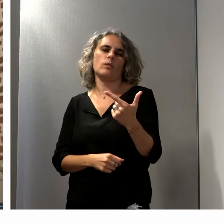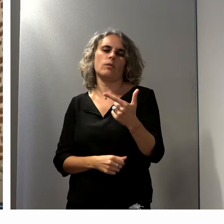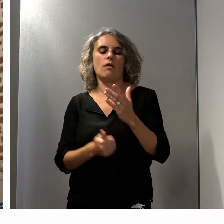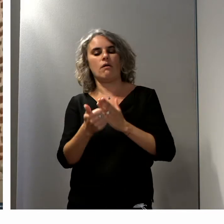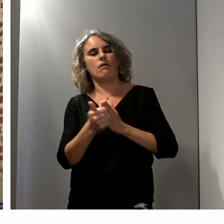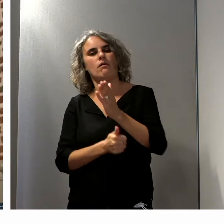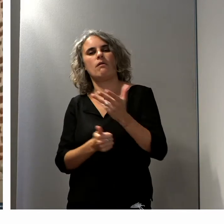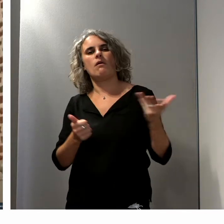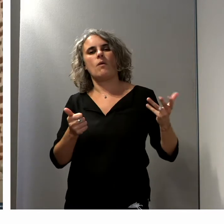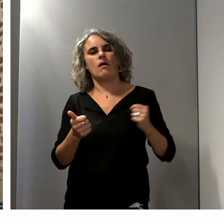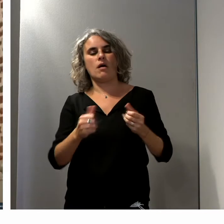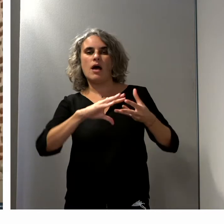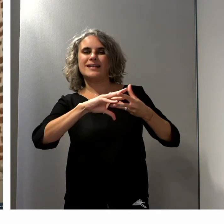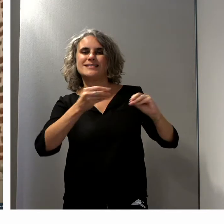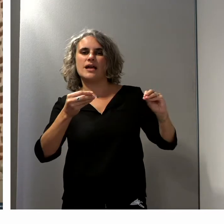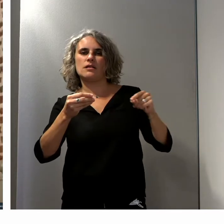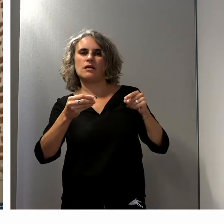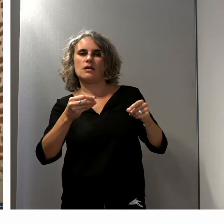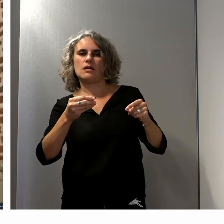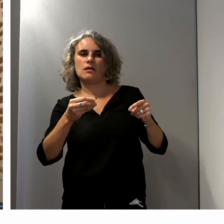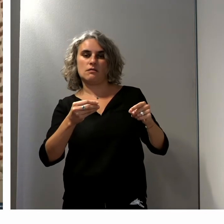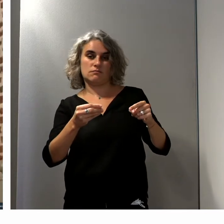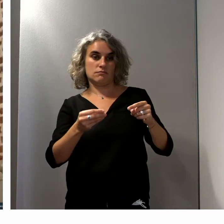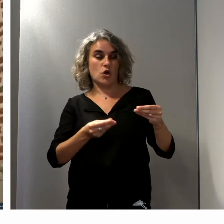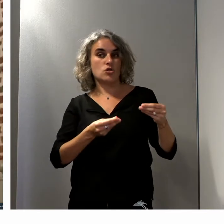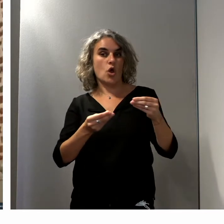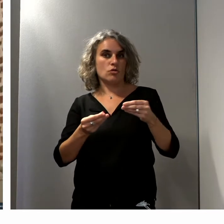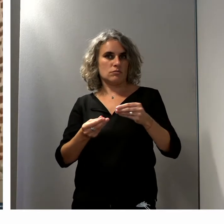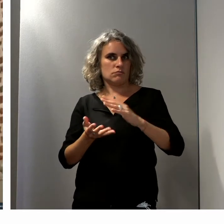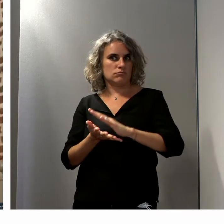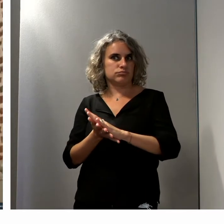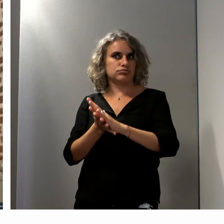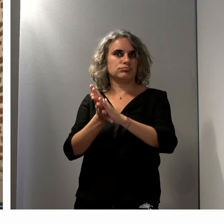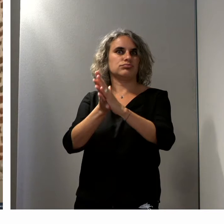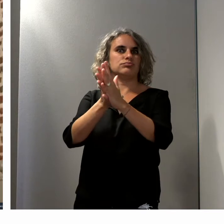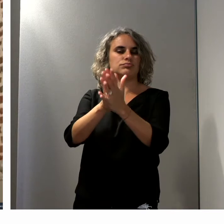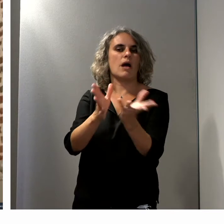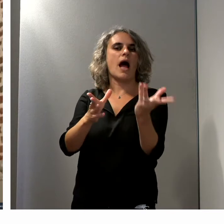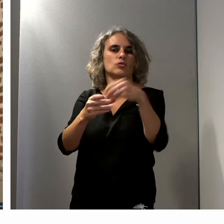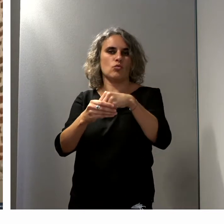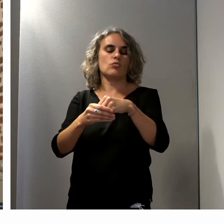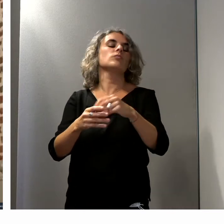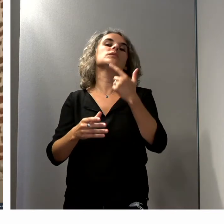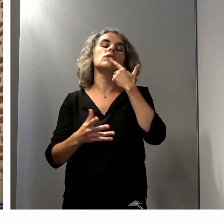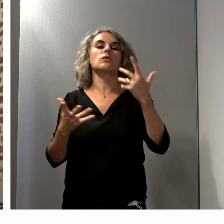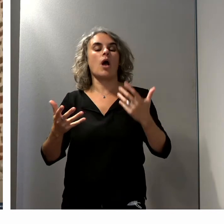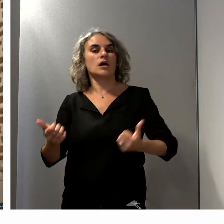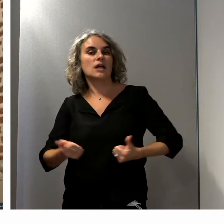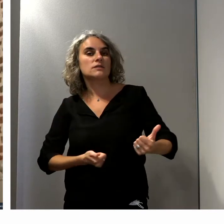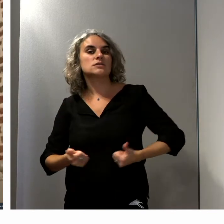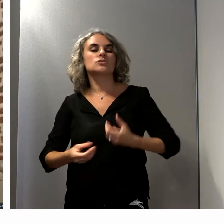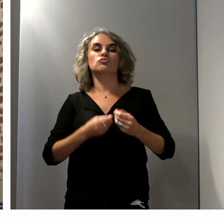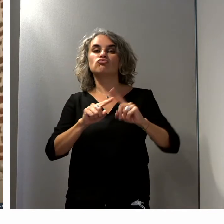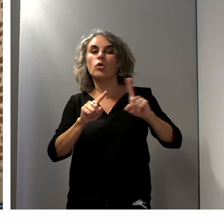effectivement, d'utiliser le design, mais dans une version de transition vers l'inclusion. Donc, on s'impose très clairement le fait que les services et les produits qu'on va